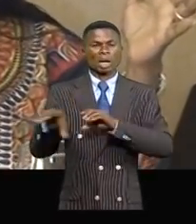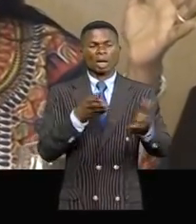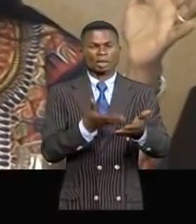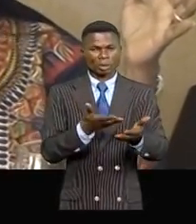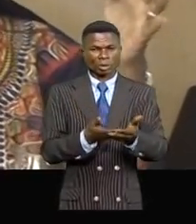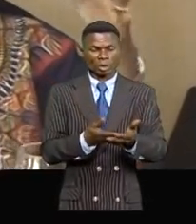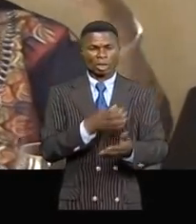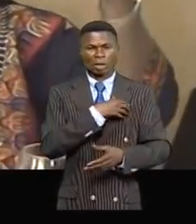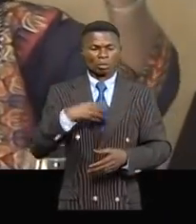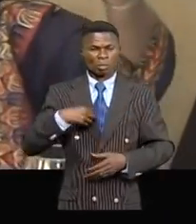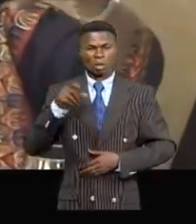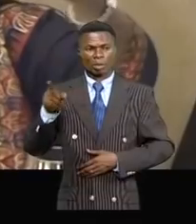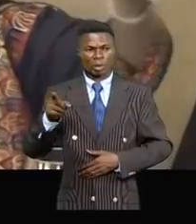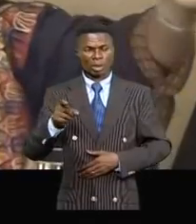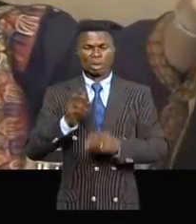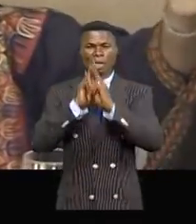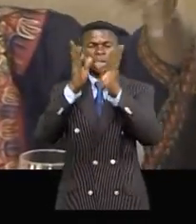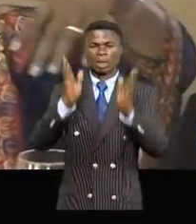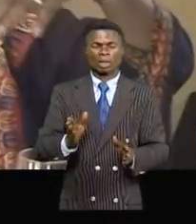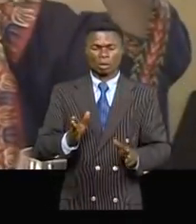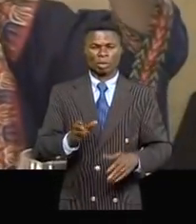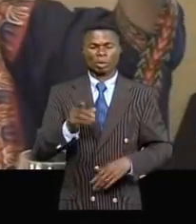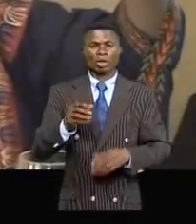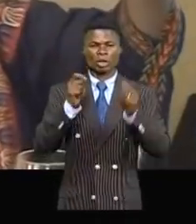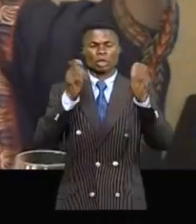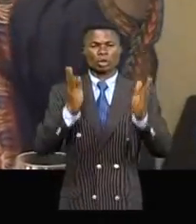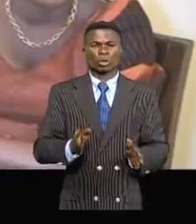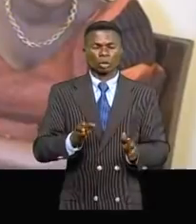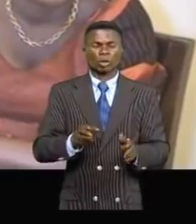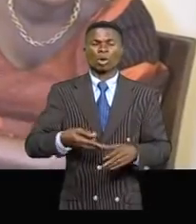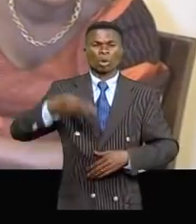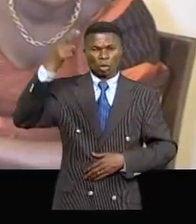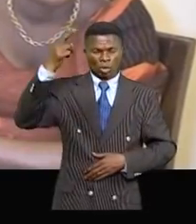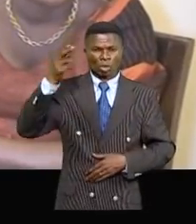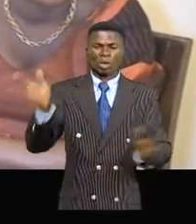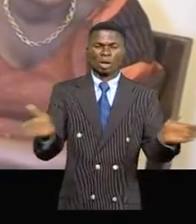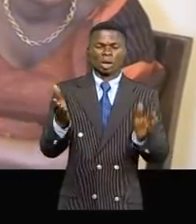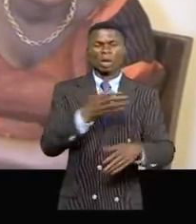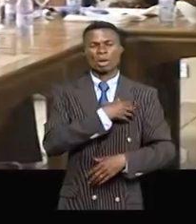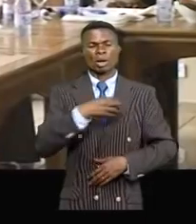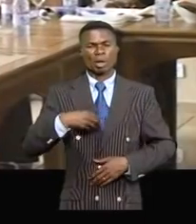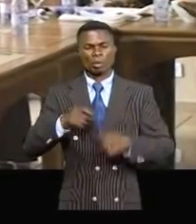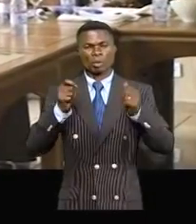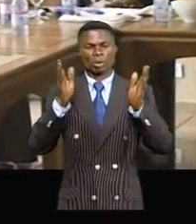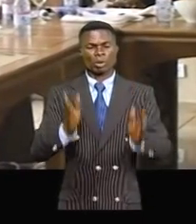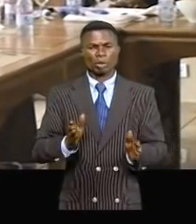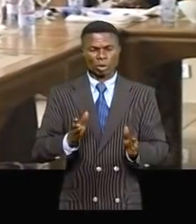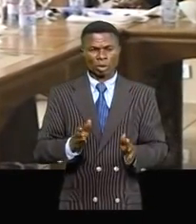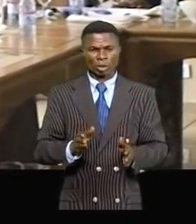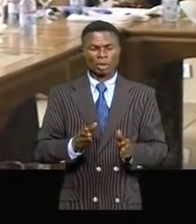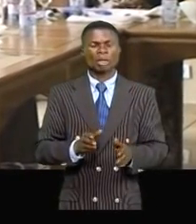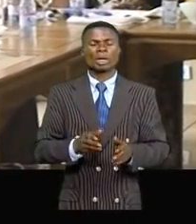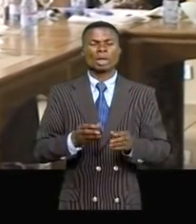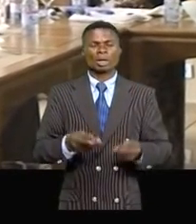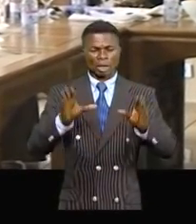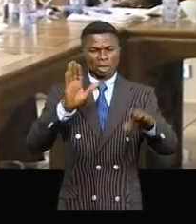notamment Chantal Kanyimbo, rapporteur du CESAC, journaliste de renom, a exhorté les femmes des médias à laisser la place aux questions